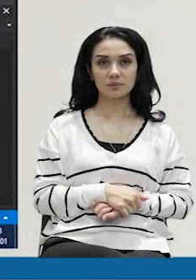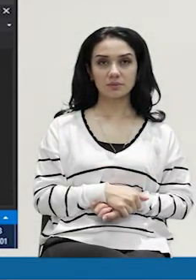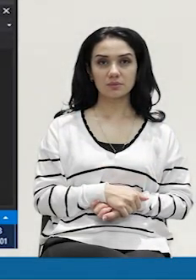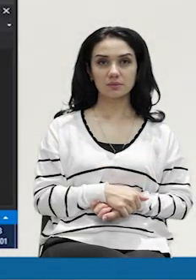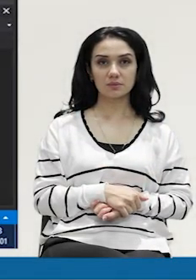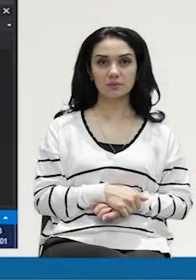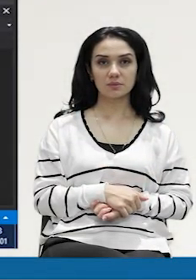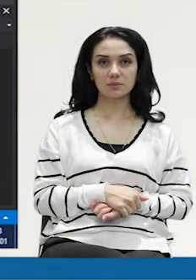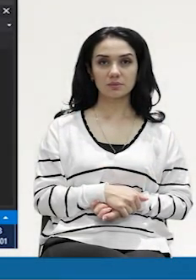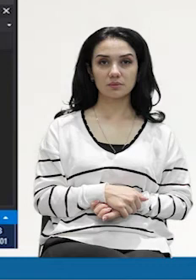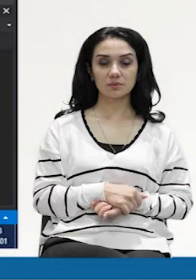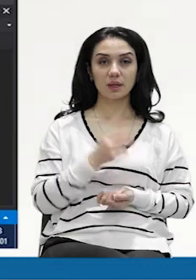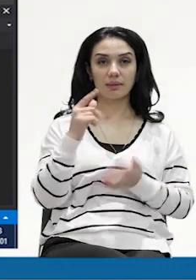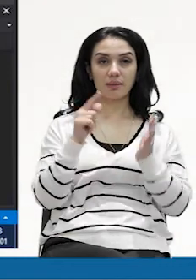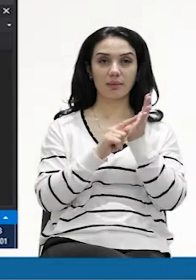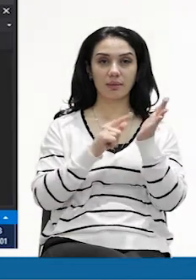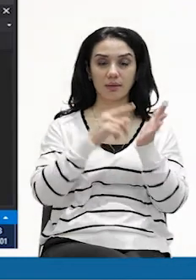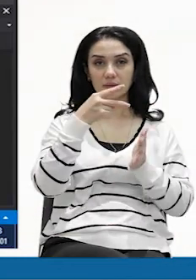Yakshanba, ya'ni 7 ga teng bo'lsa